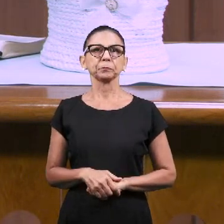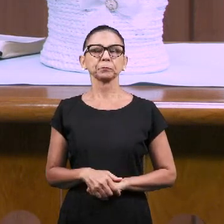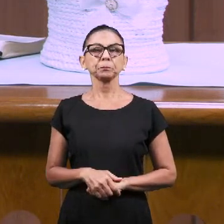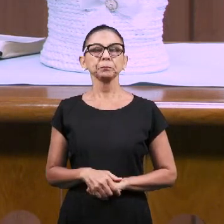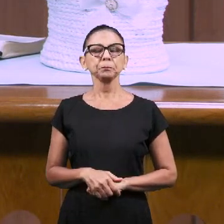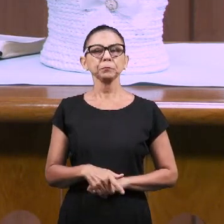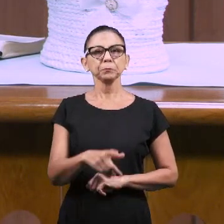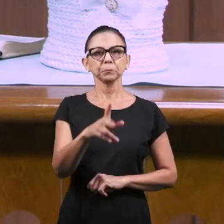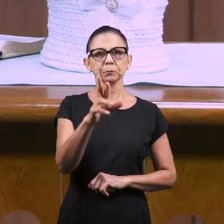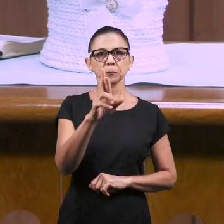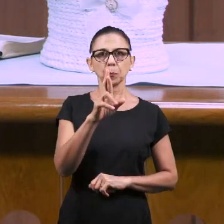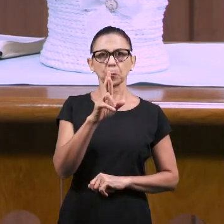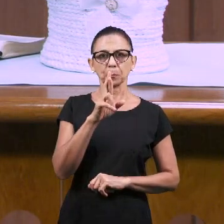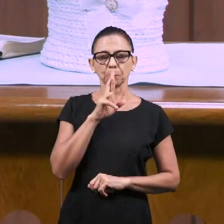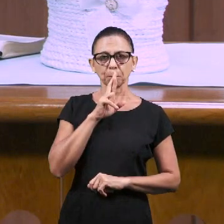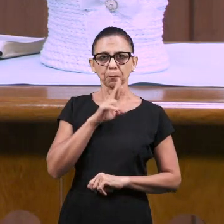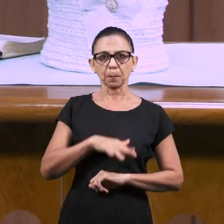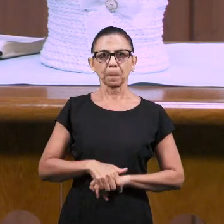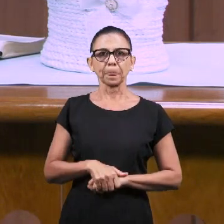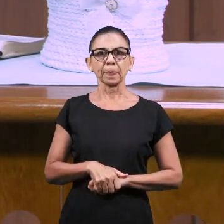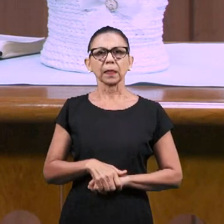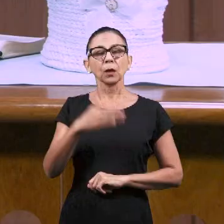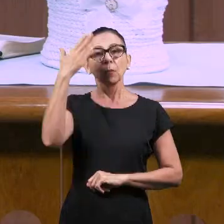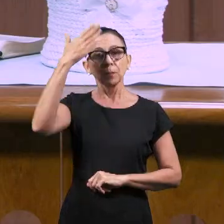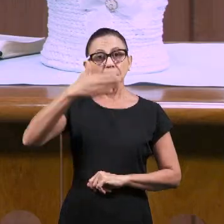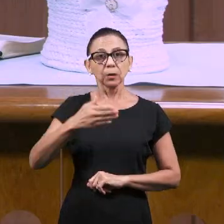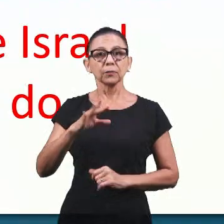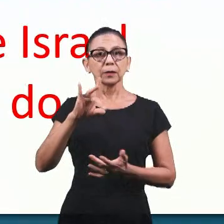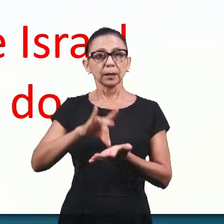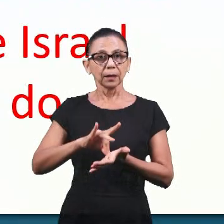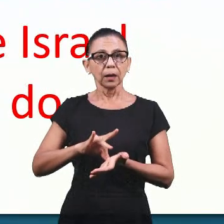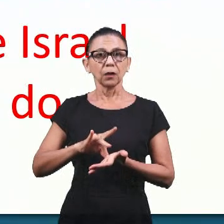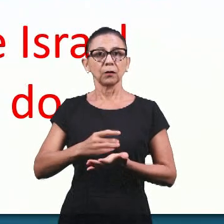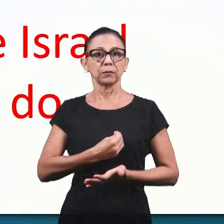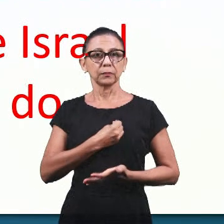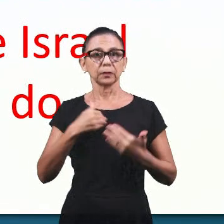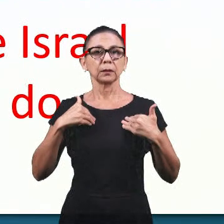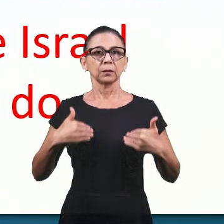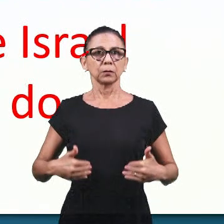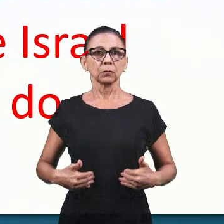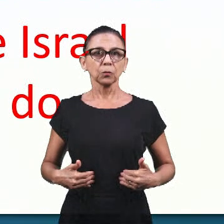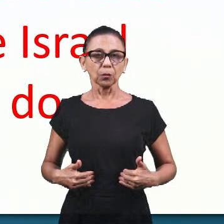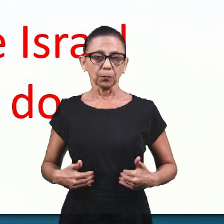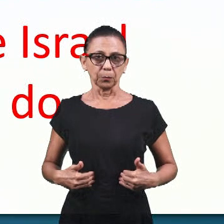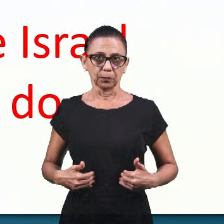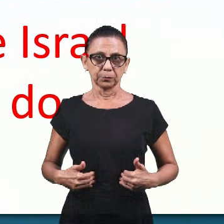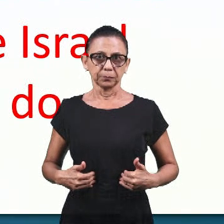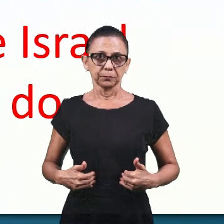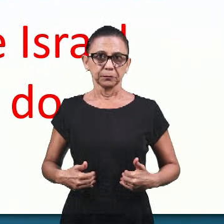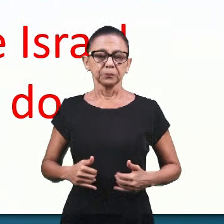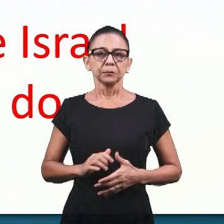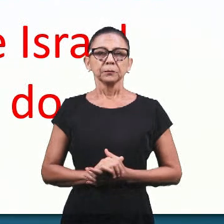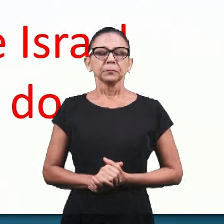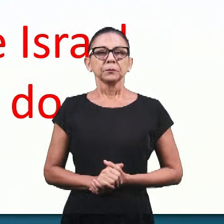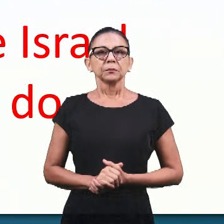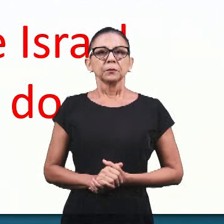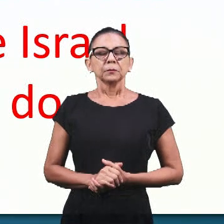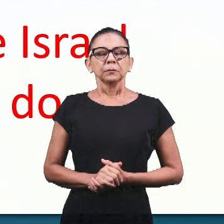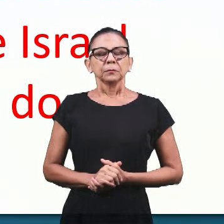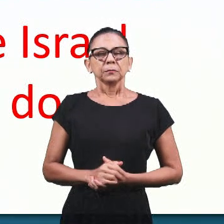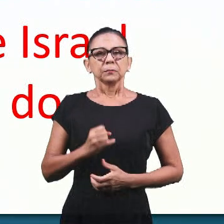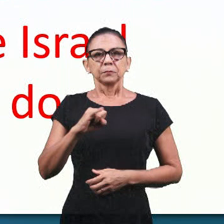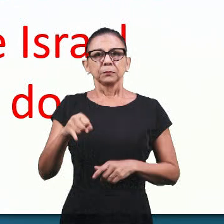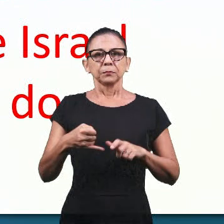sont les évidences. La réponse. Évidence du corps, l'intérêt prophétique. Dans nos